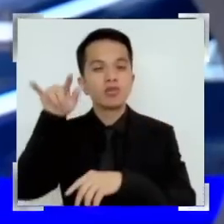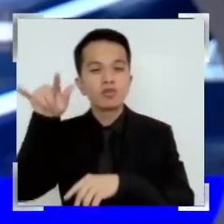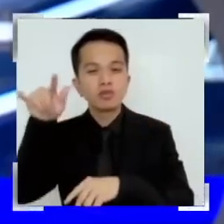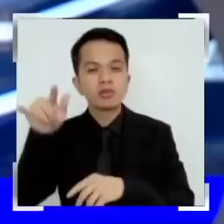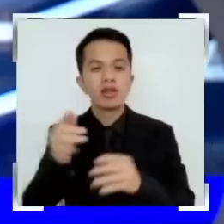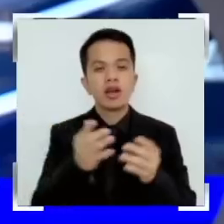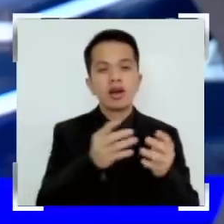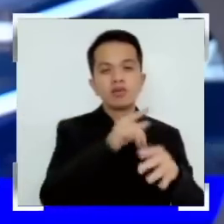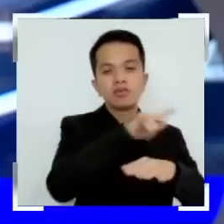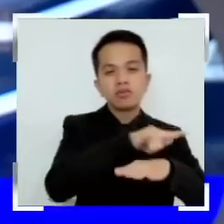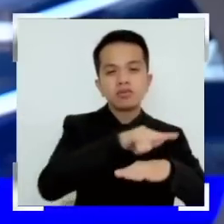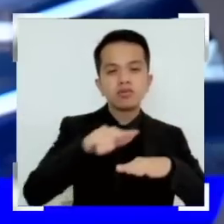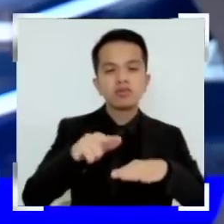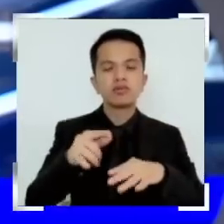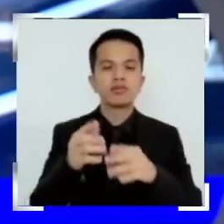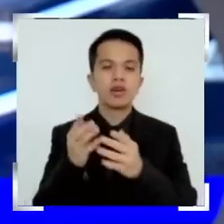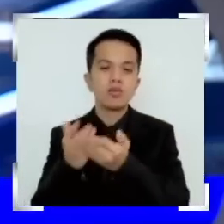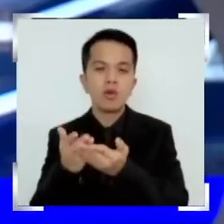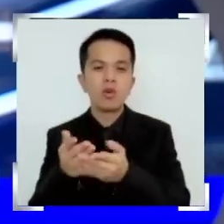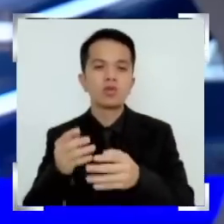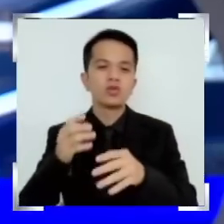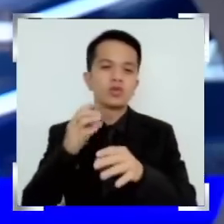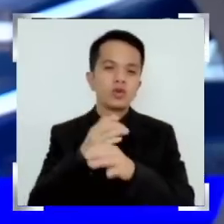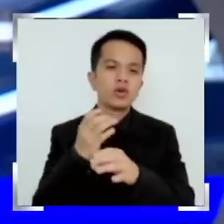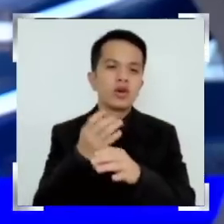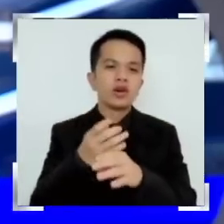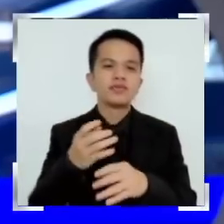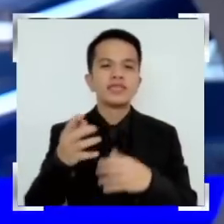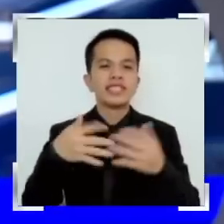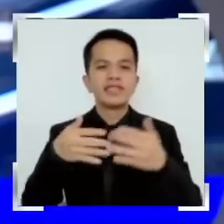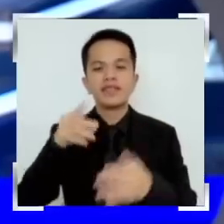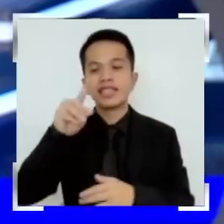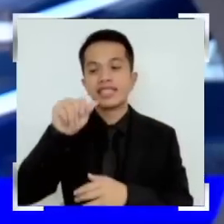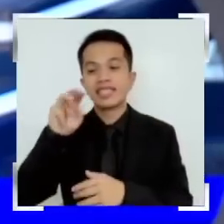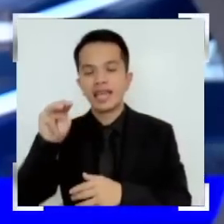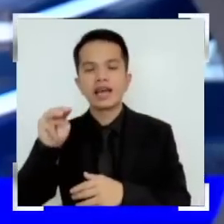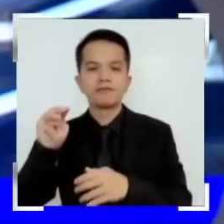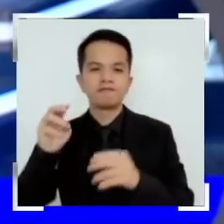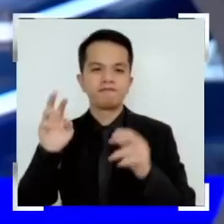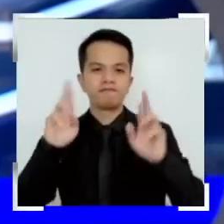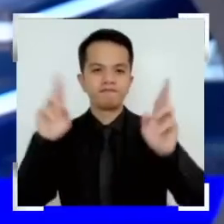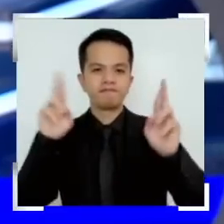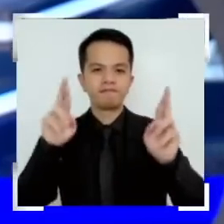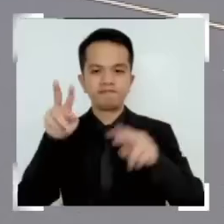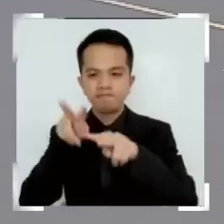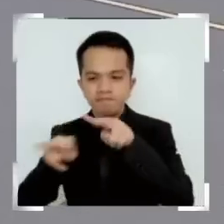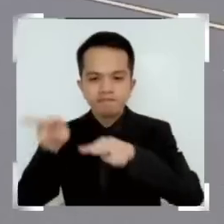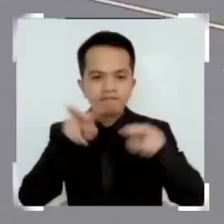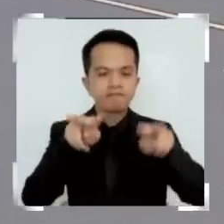terminal ng transportasyon hanggang sa mga dam. Saksi, sina Bernadette Reyes at Marie Jomali.